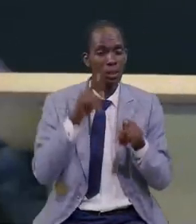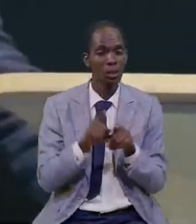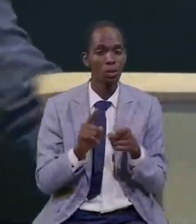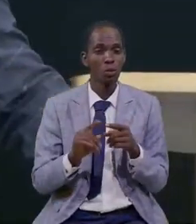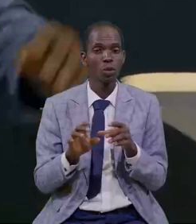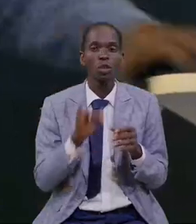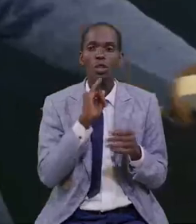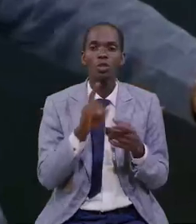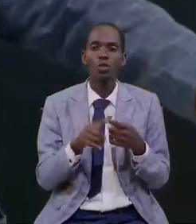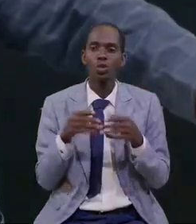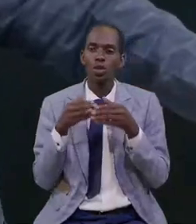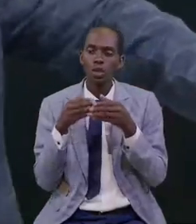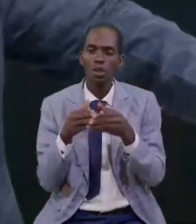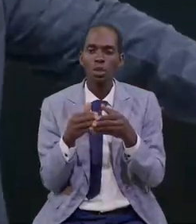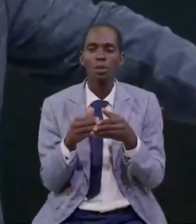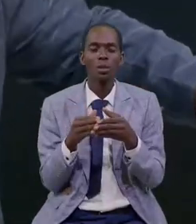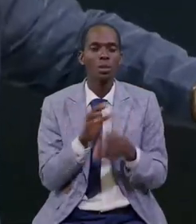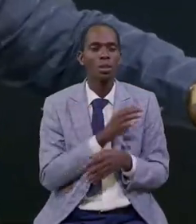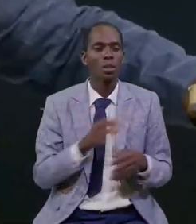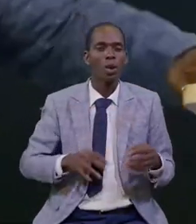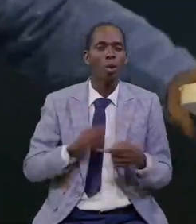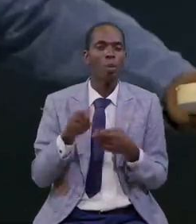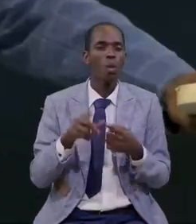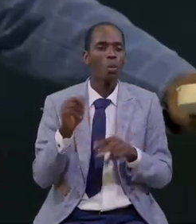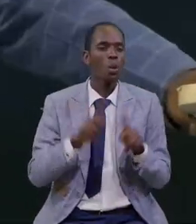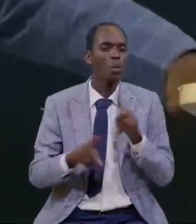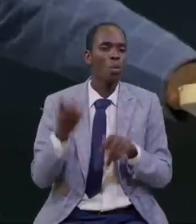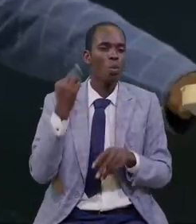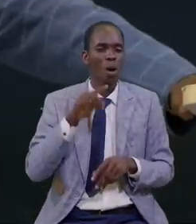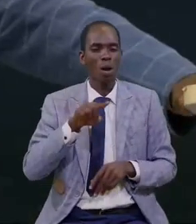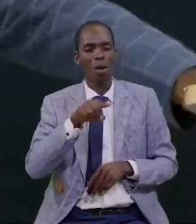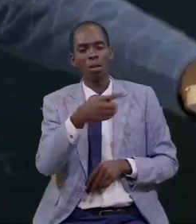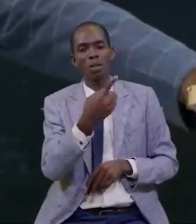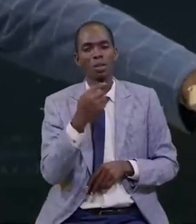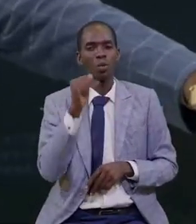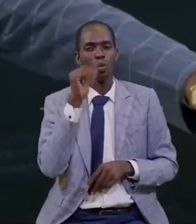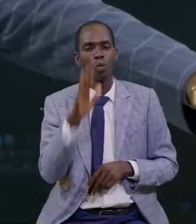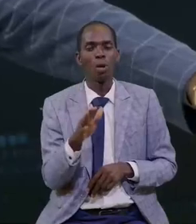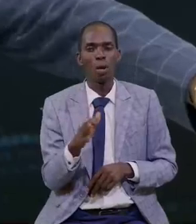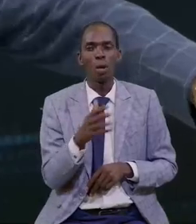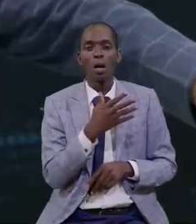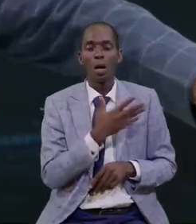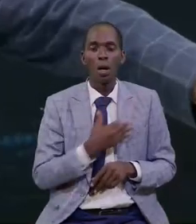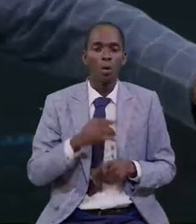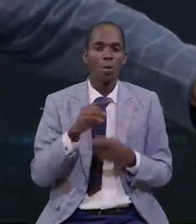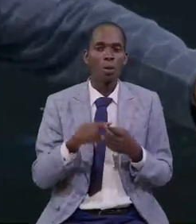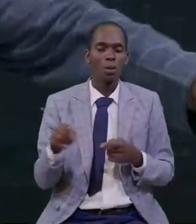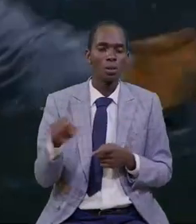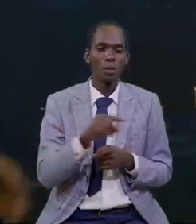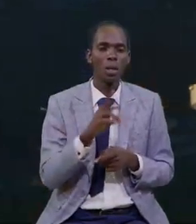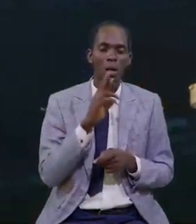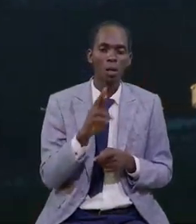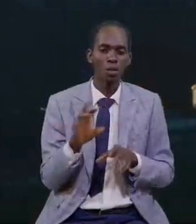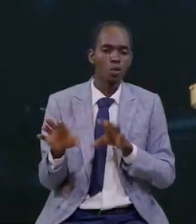pendant que ces gens là l'accusai pendant qu'il s'en allait la plus grande erreur du